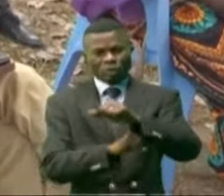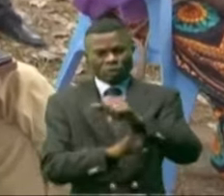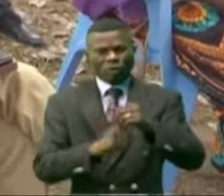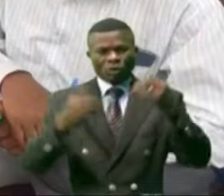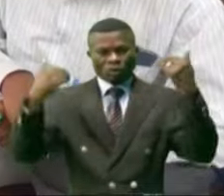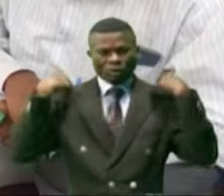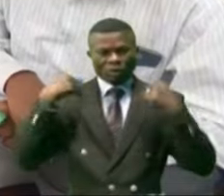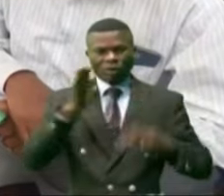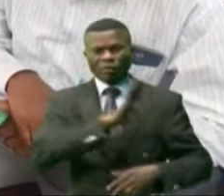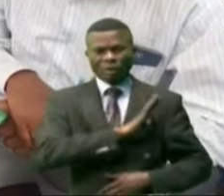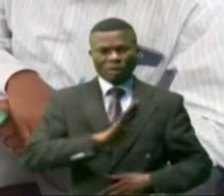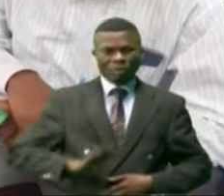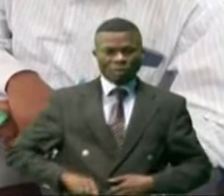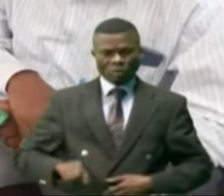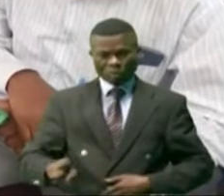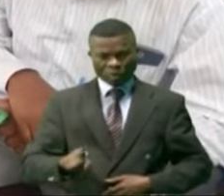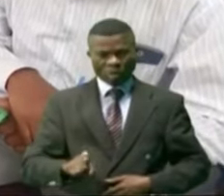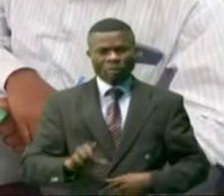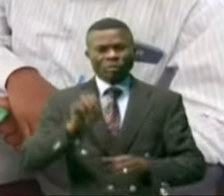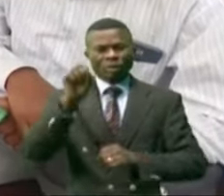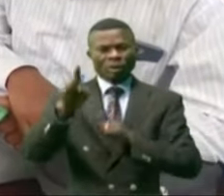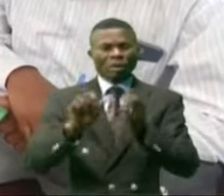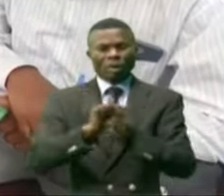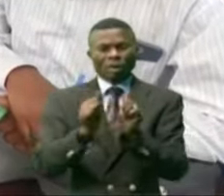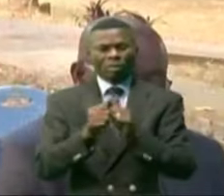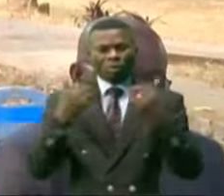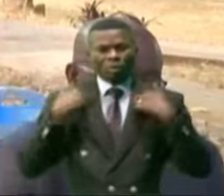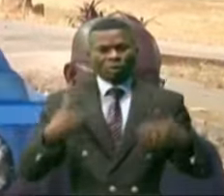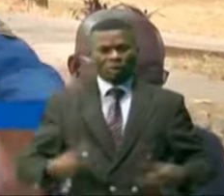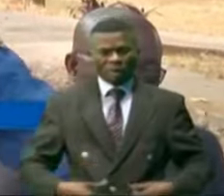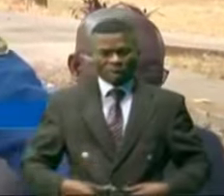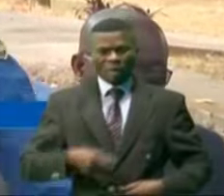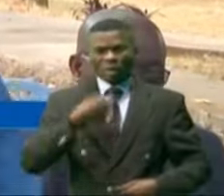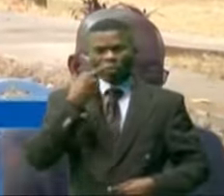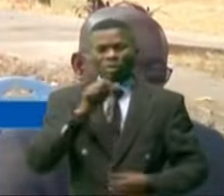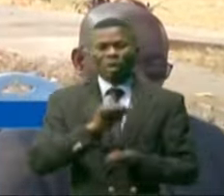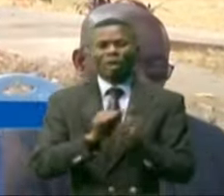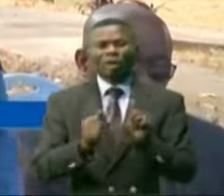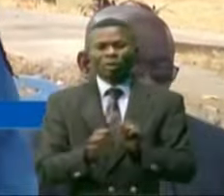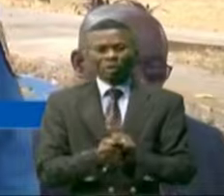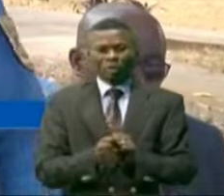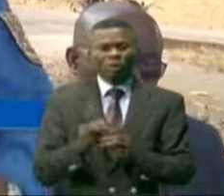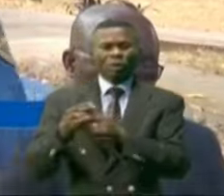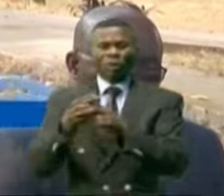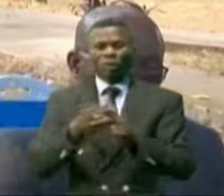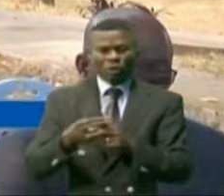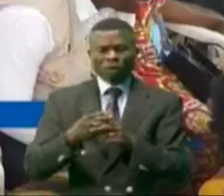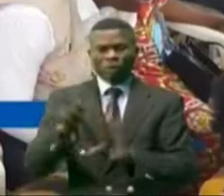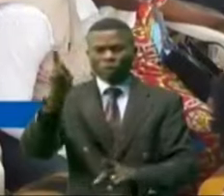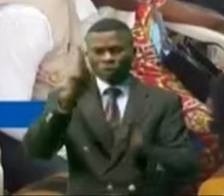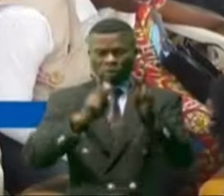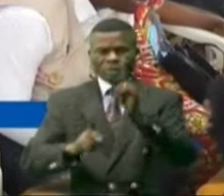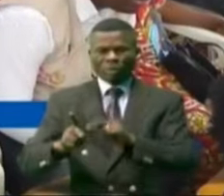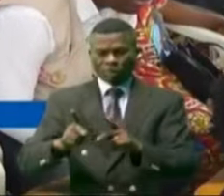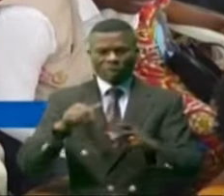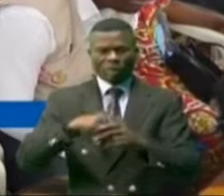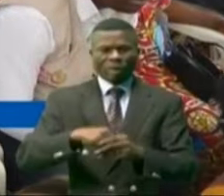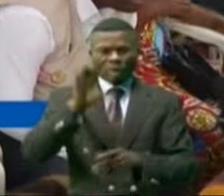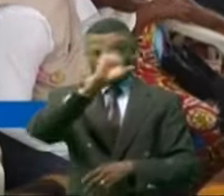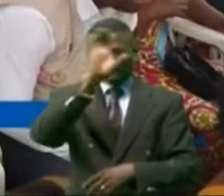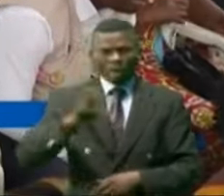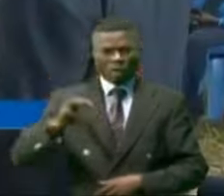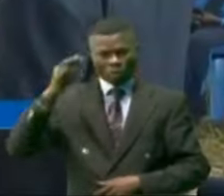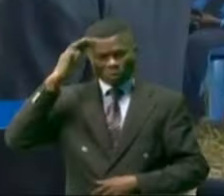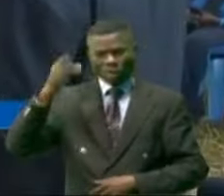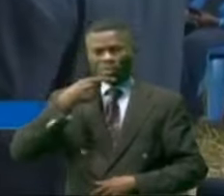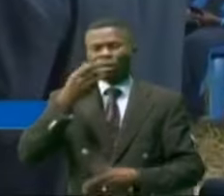l'autorité municipale. En plus des questions sanitaires, de sujets relatifs à la sécurisation de la population de ces coins ont